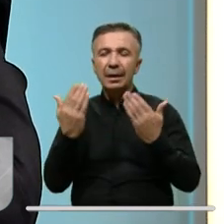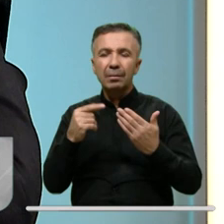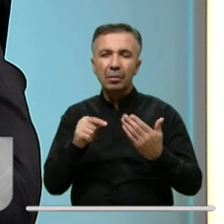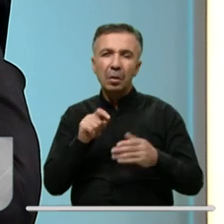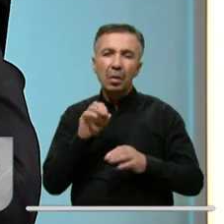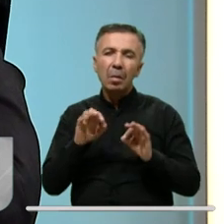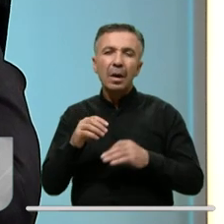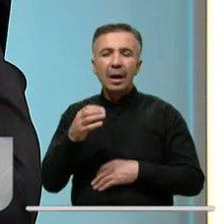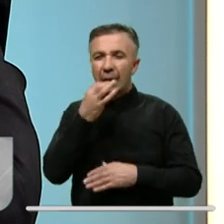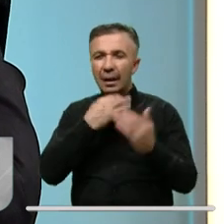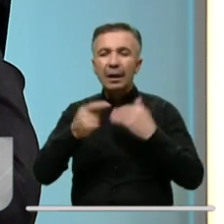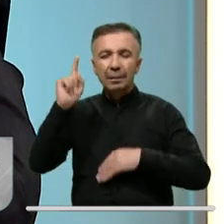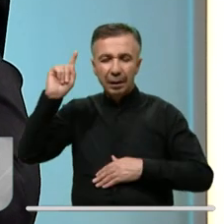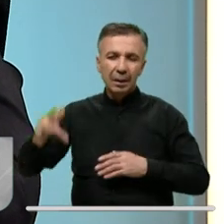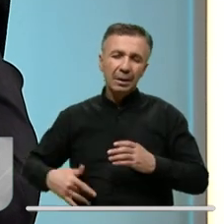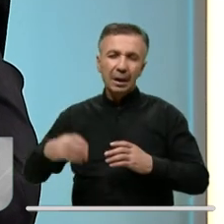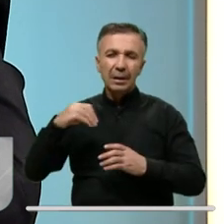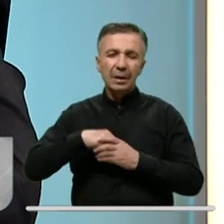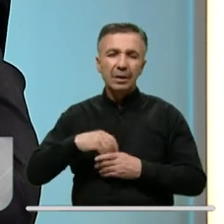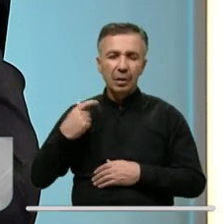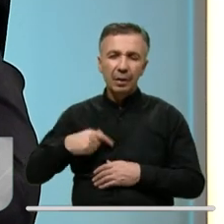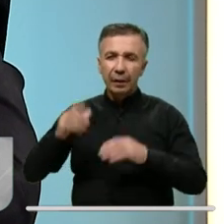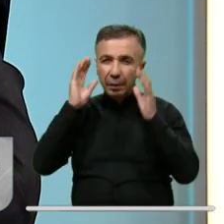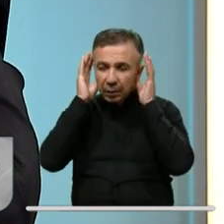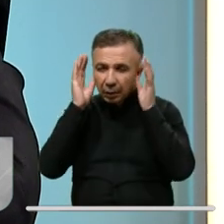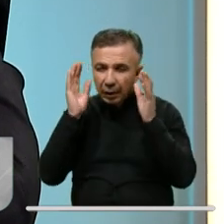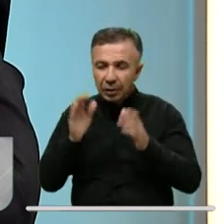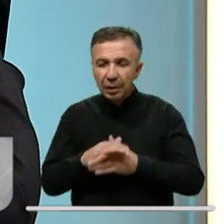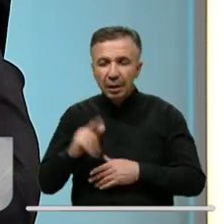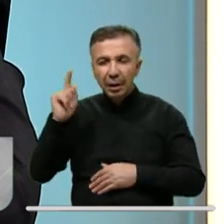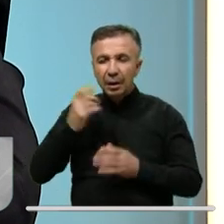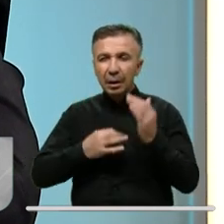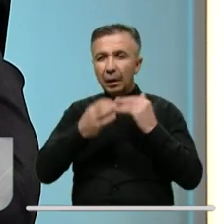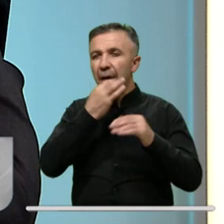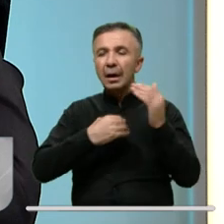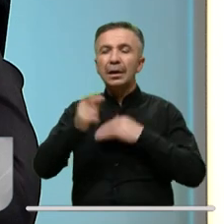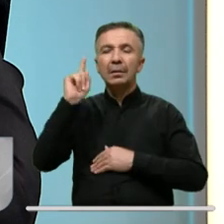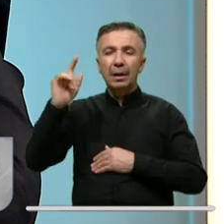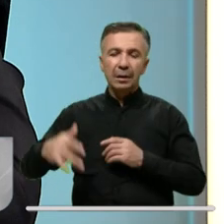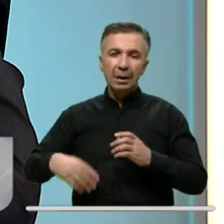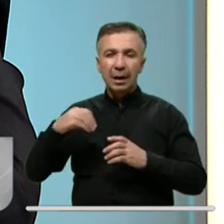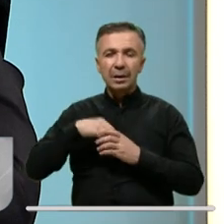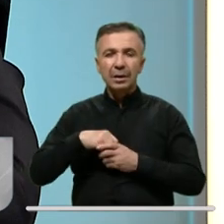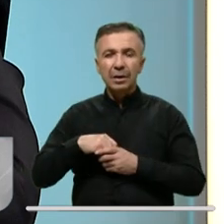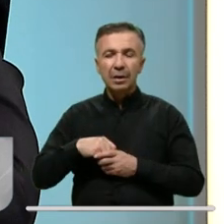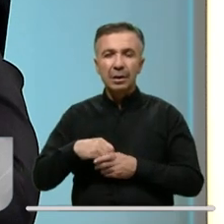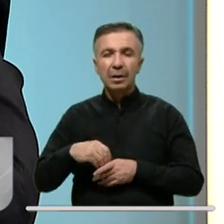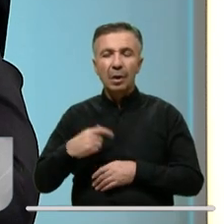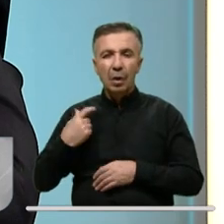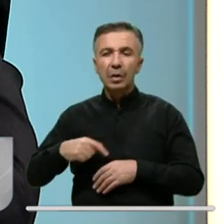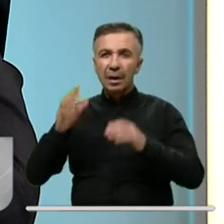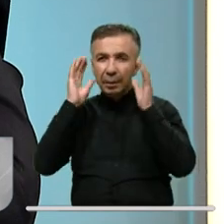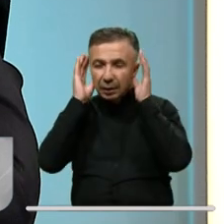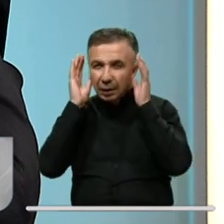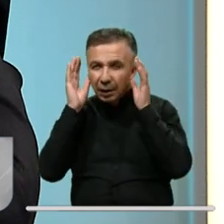böyle Niyet ettim Allah rızası için Nafile namaz kılmaya niyet ettim Allah rızası için Eee namaz kılmaya nafileler de farzları